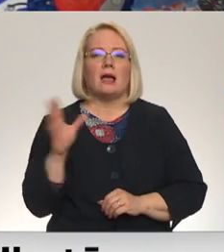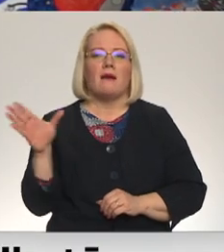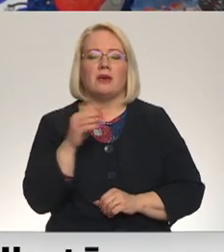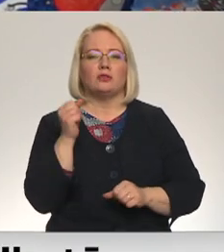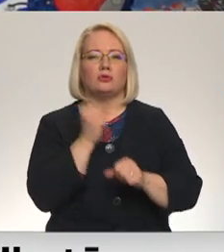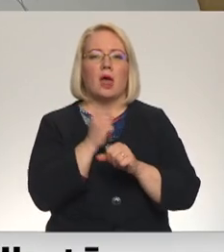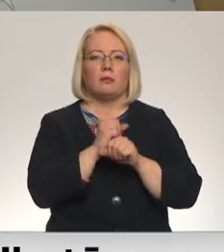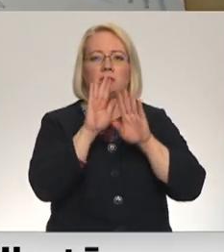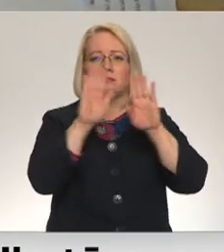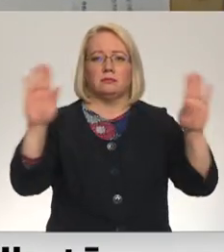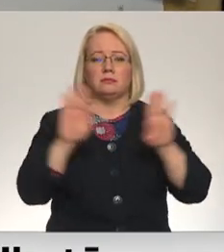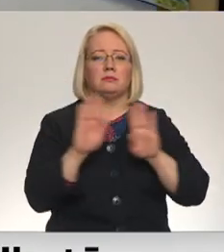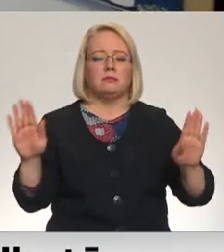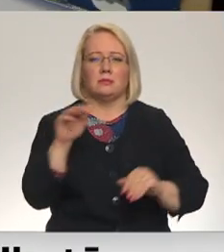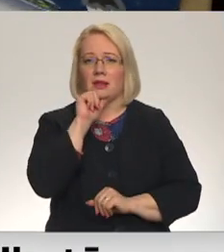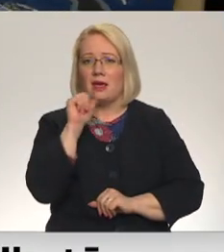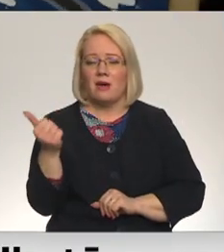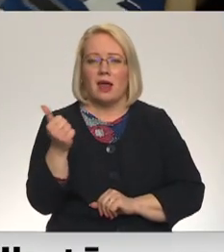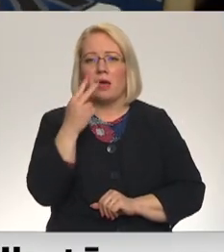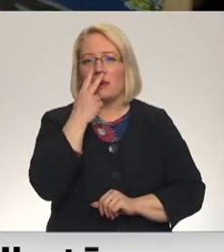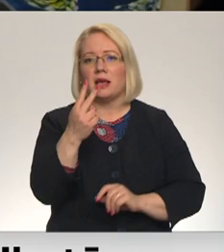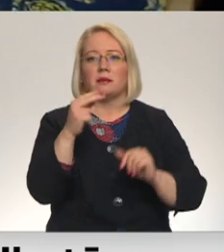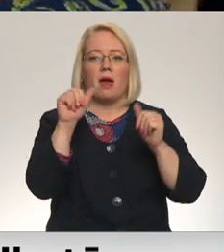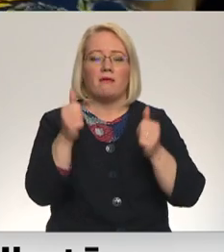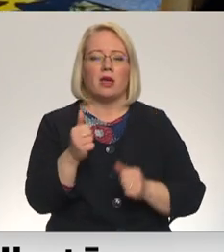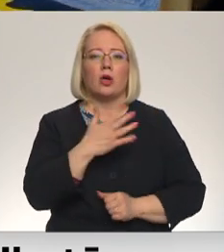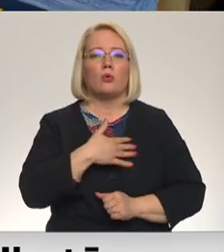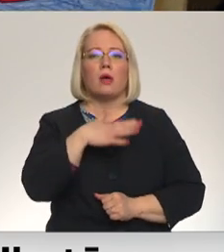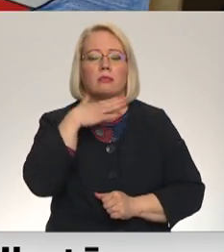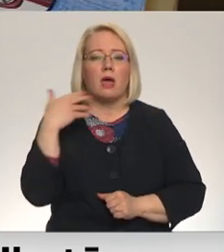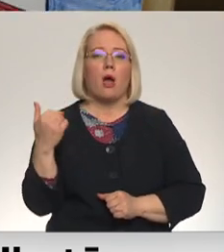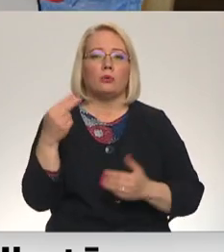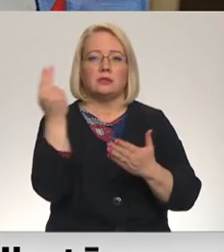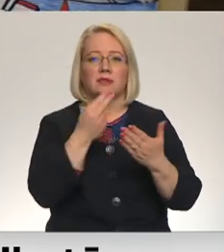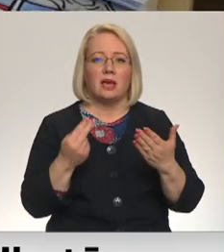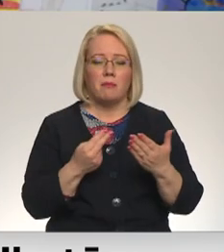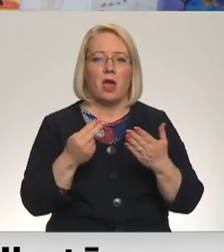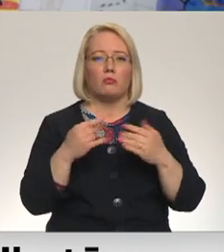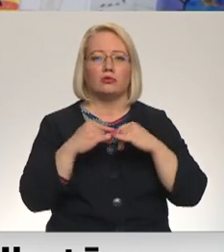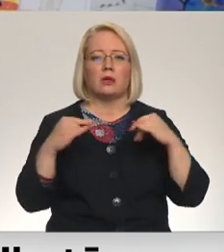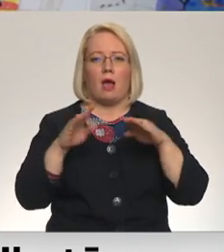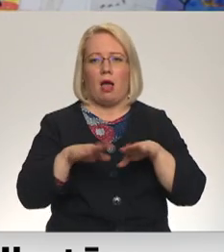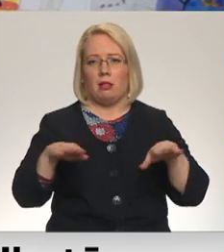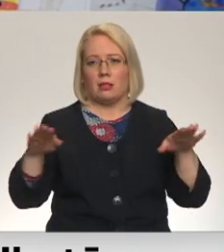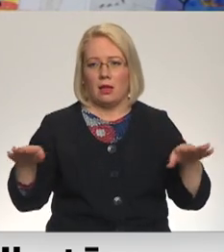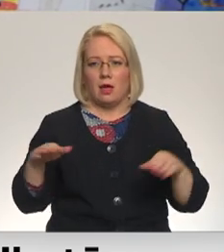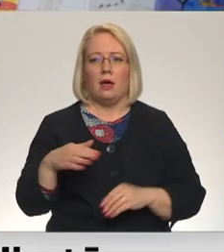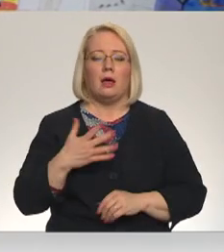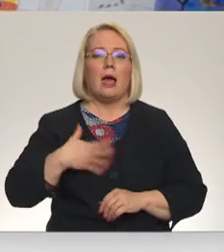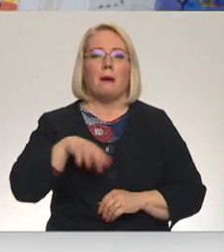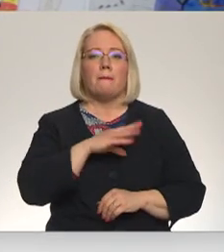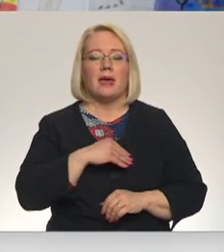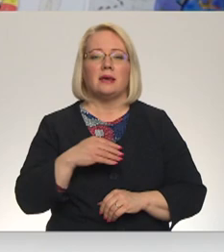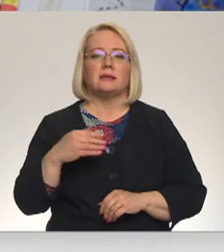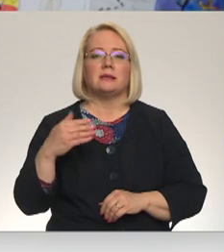pie sienas un tā redzamā veidā, jo ļoti daudz darbi mums ir vienkārši salikt uz galda. Mēs ļoti priecāmies par